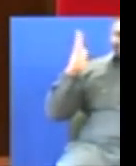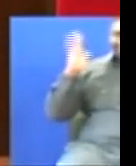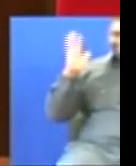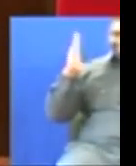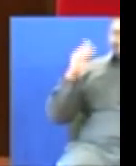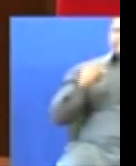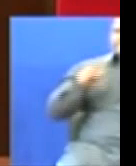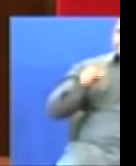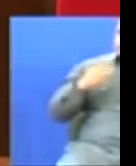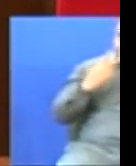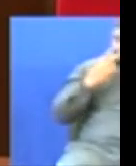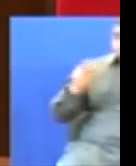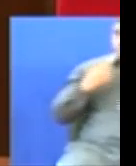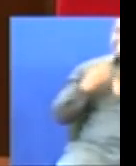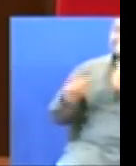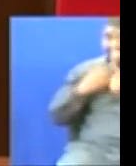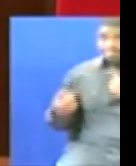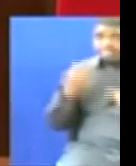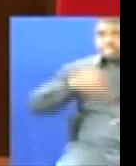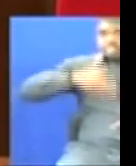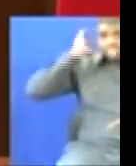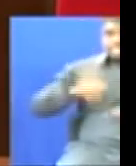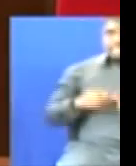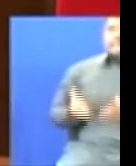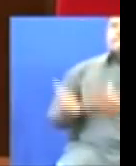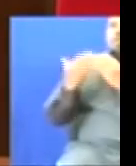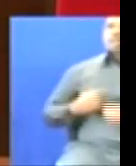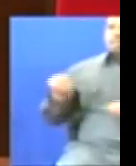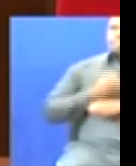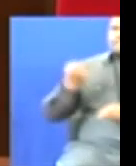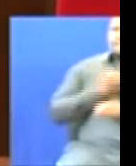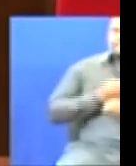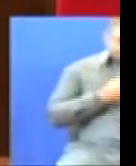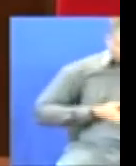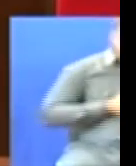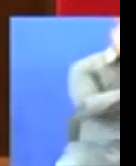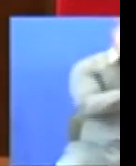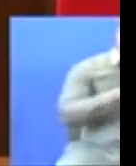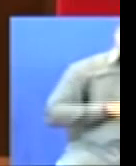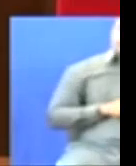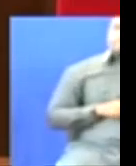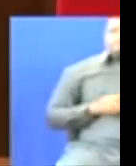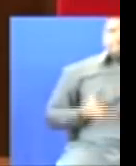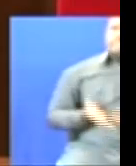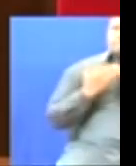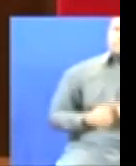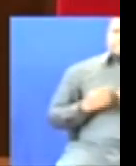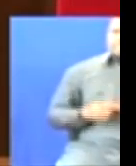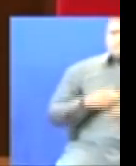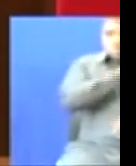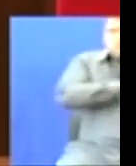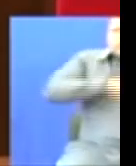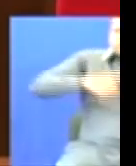Hilo niliona niliseme ili serikali iweze kufanyia kazi hizo barabara ili iweze ili wananchi